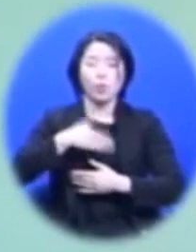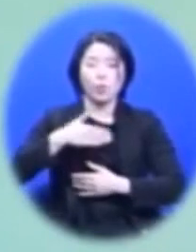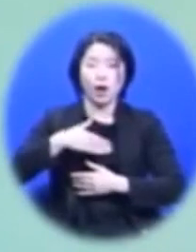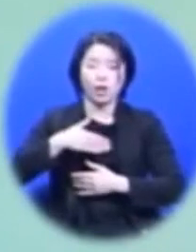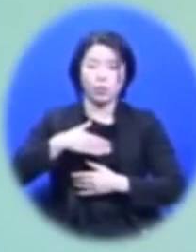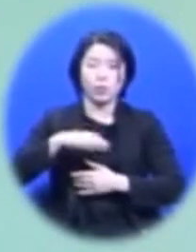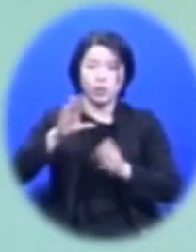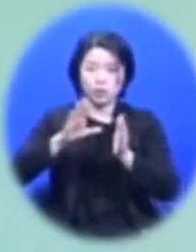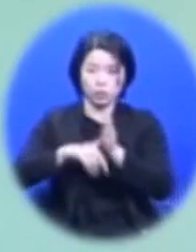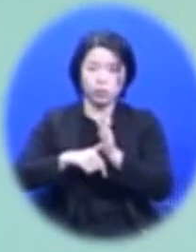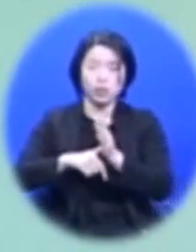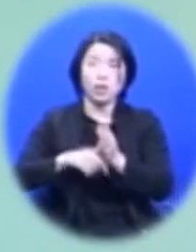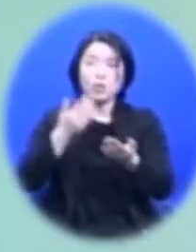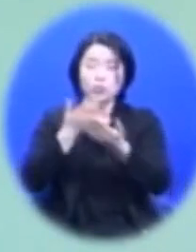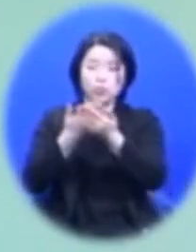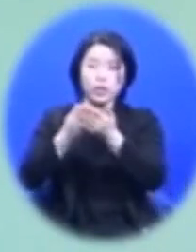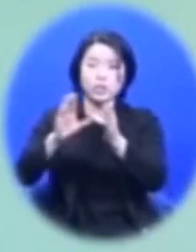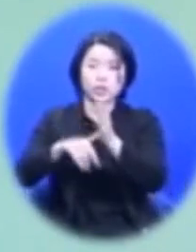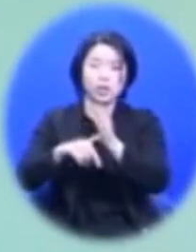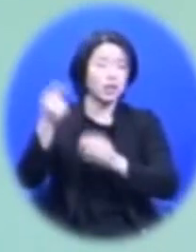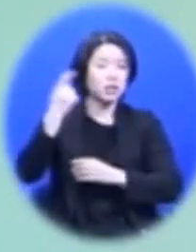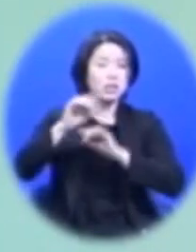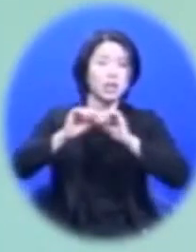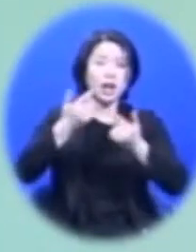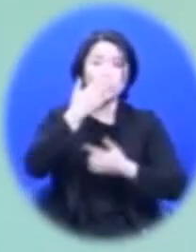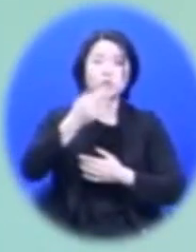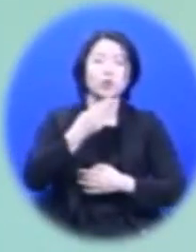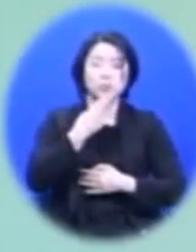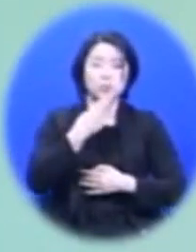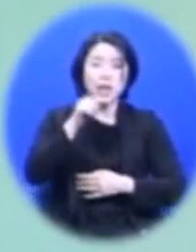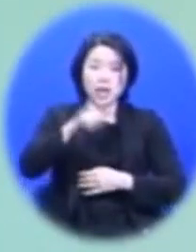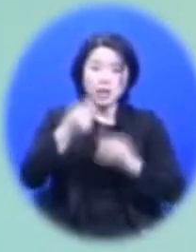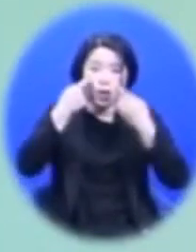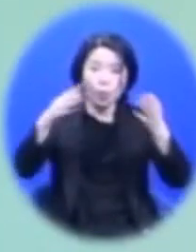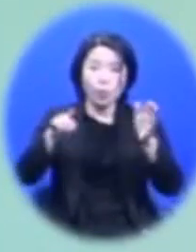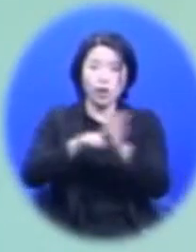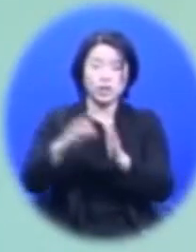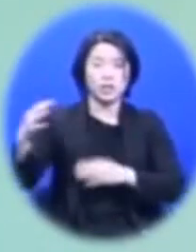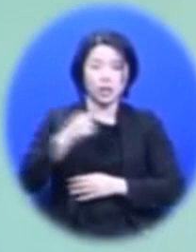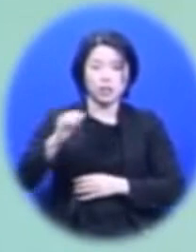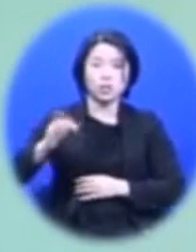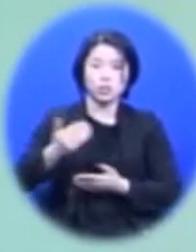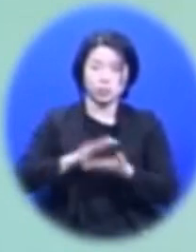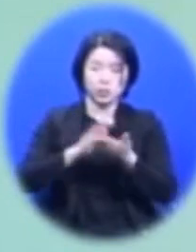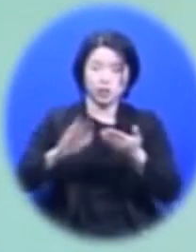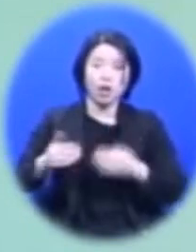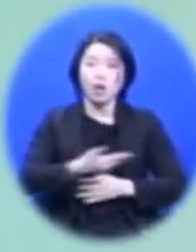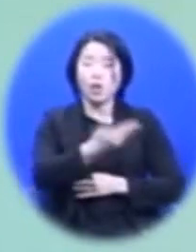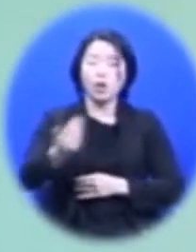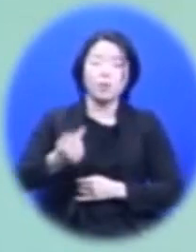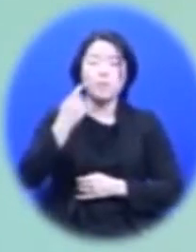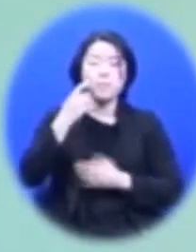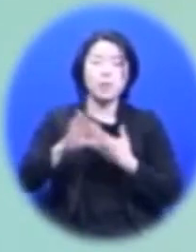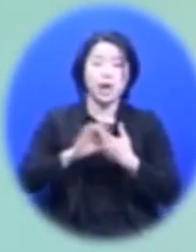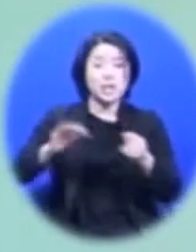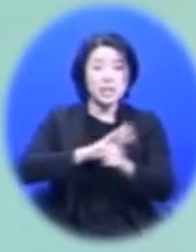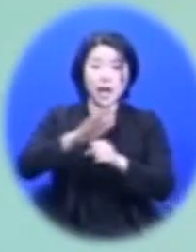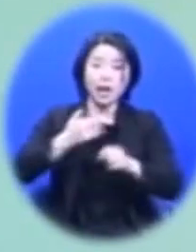구했는데 안 들어주실 리가 없다. 여러분 이 확신 가지셔야 돼요. 여러분 만약에 사랑이